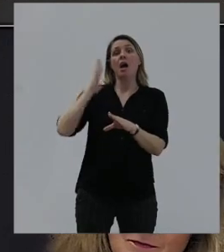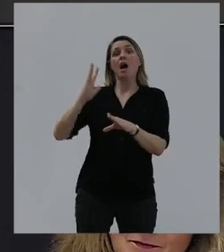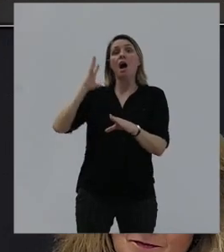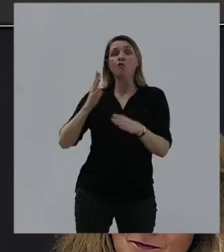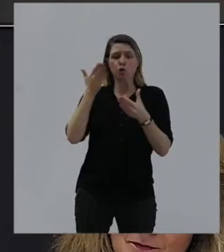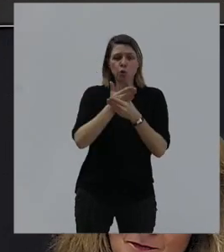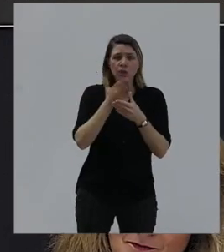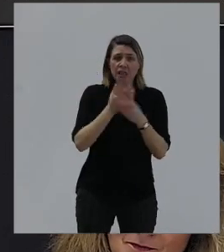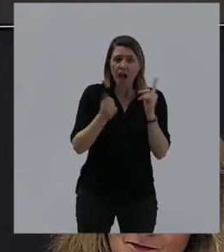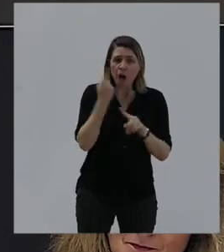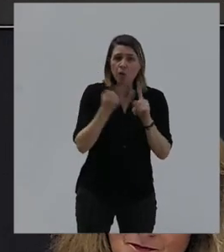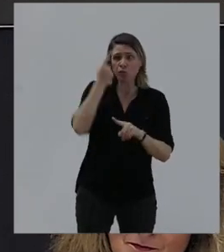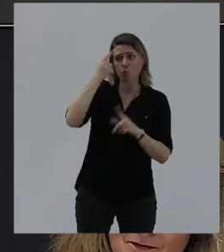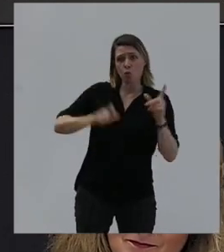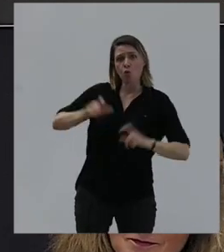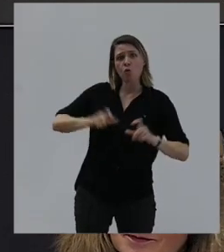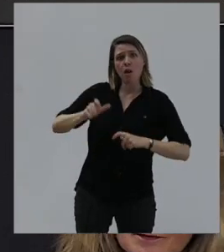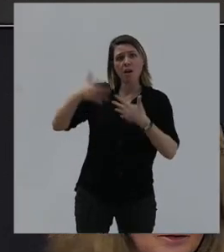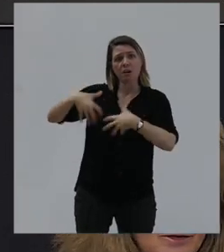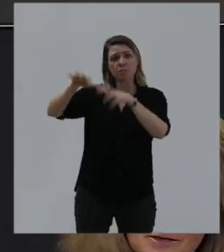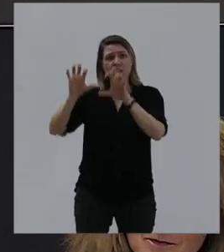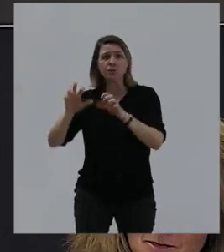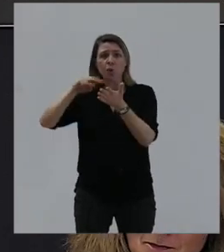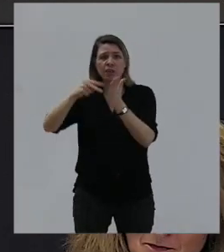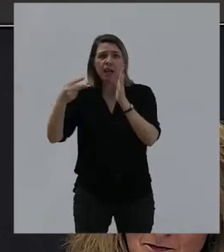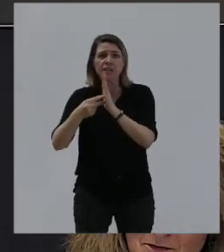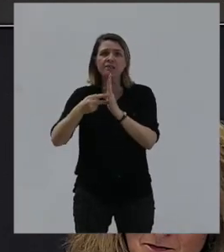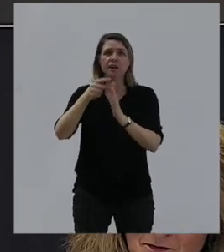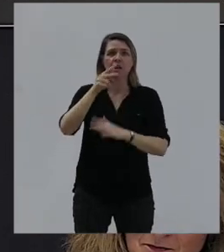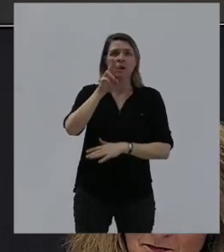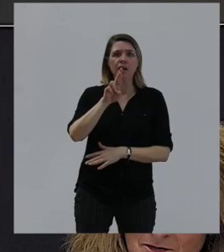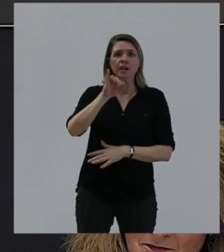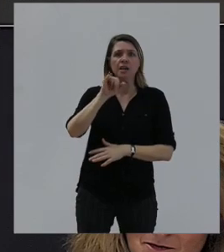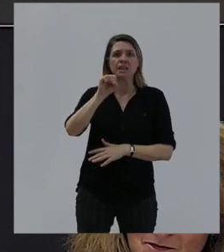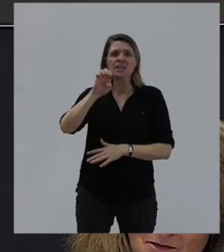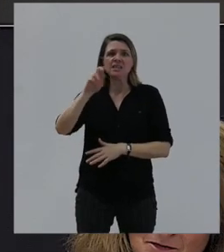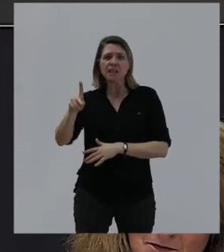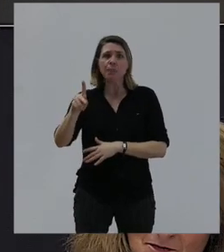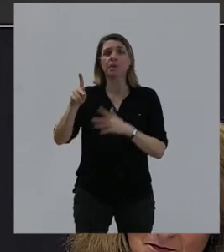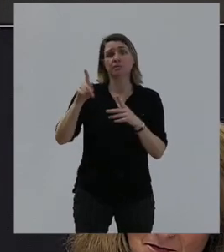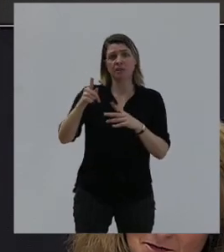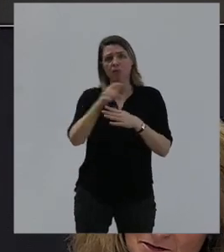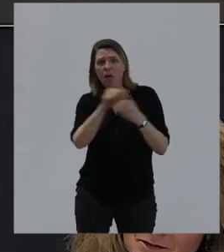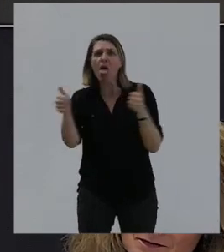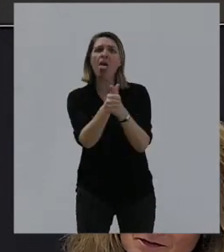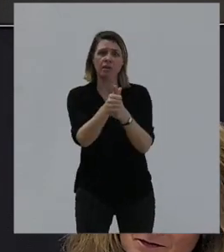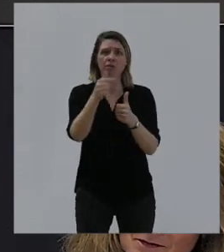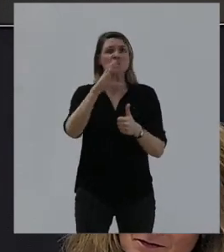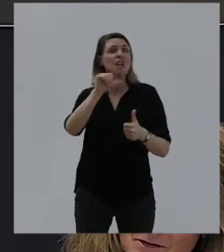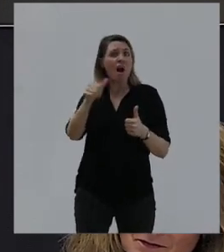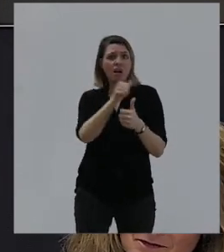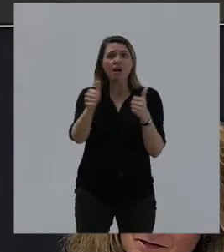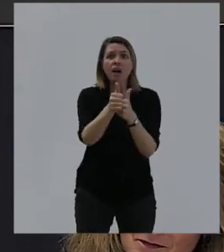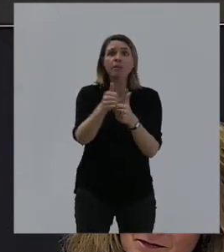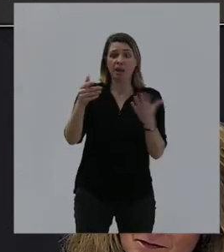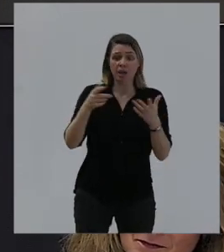des dossiers cruciaux pour les collègues administratifs et techniques, comme le RIFSEP par exemple, pouvaient être passés en force par le CA quand